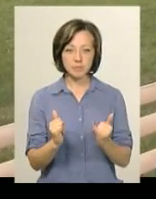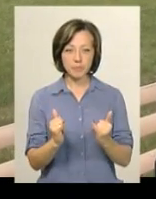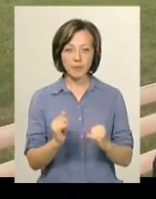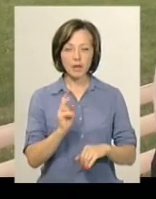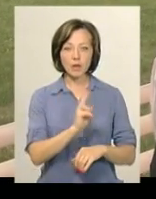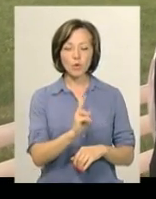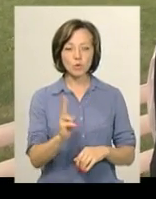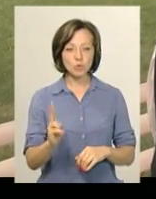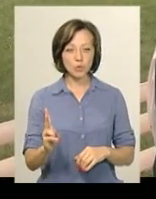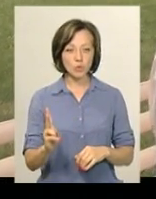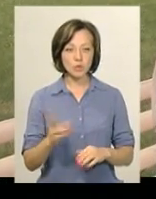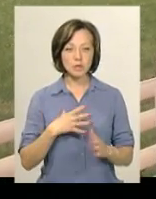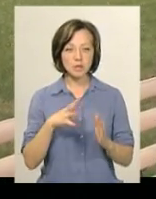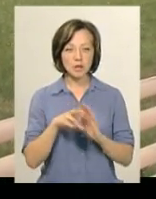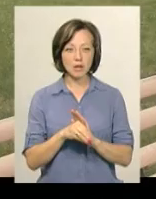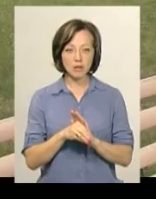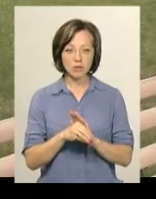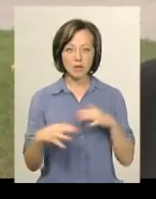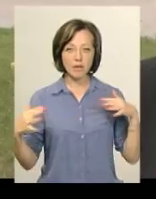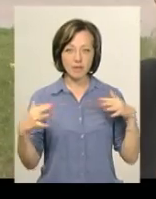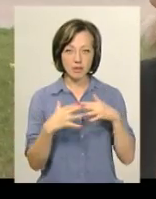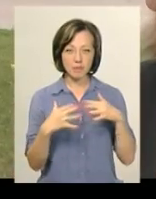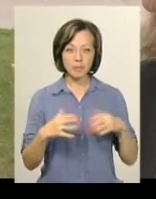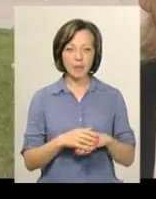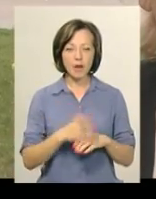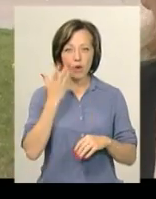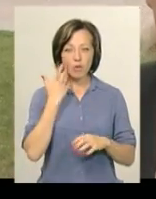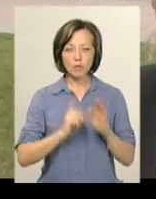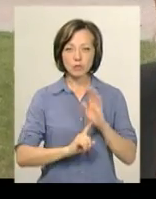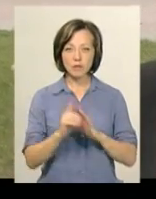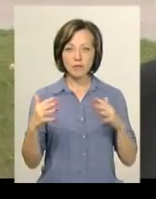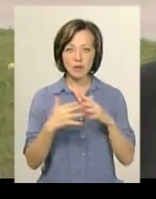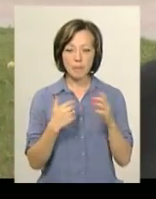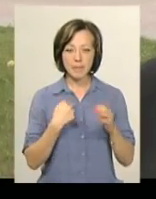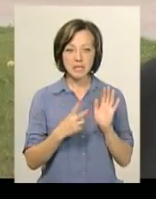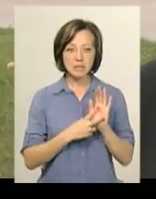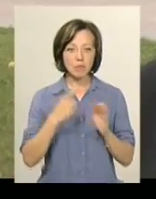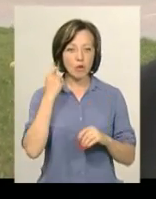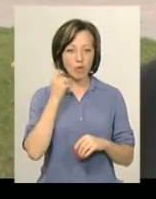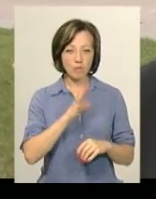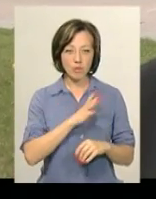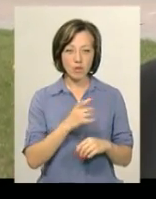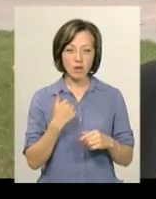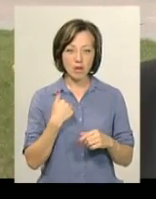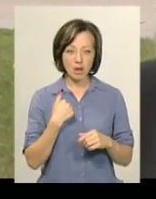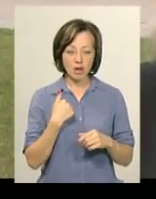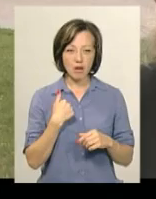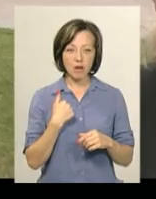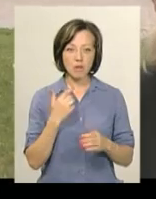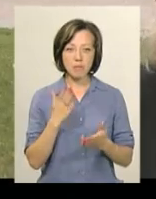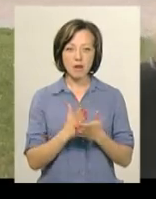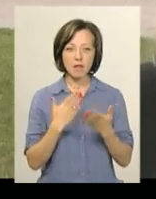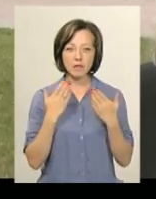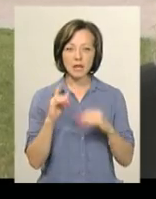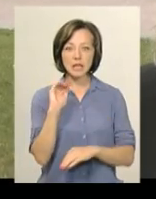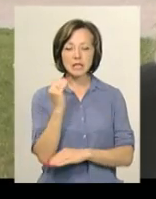тим, хто загинув на полі бою. Коли почалась війна, мені був 7-й рік, так що я мала відношення тільки